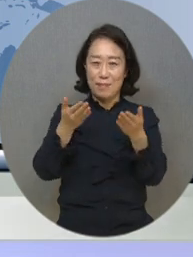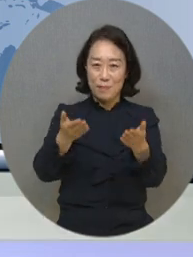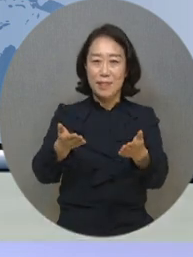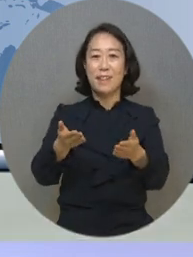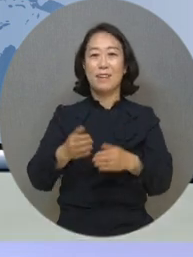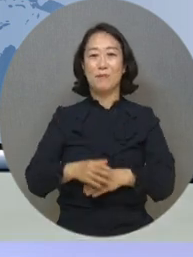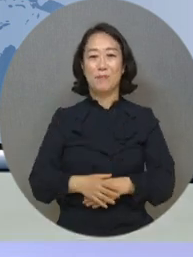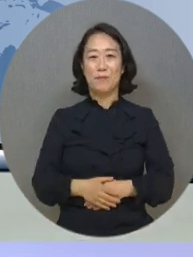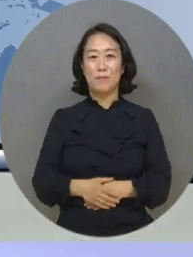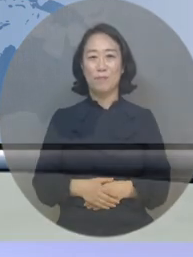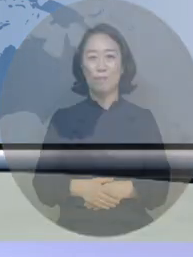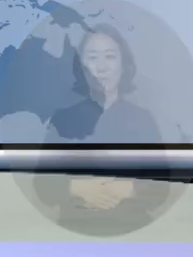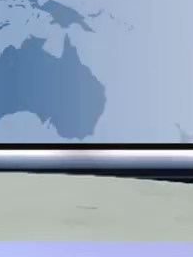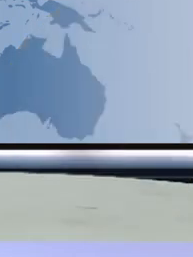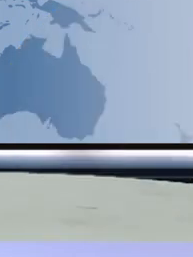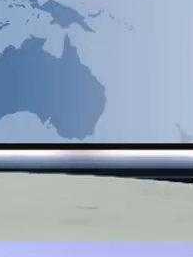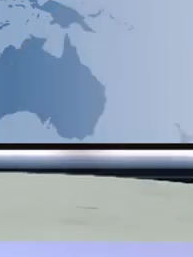고맙습니다